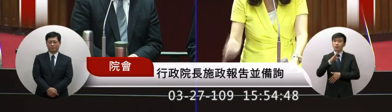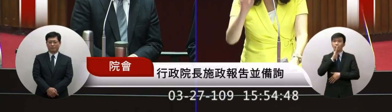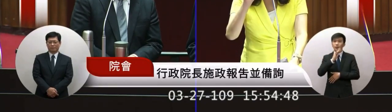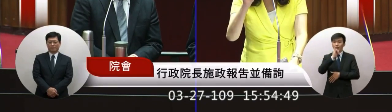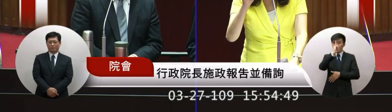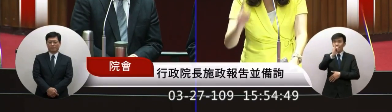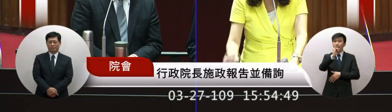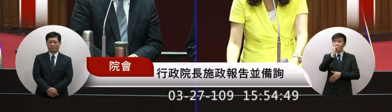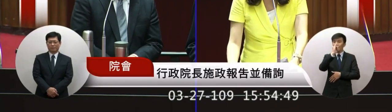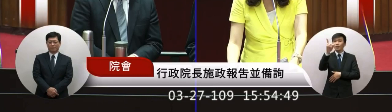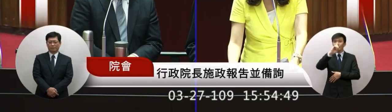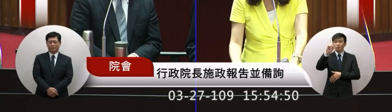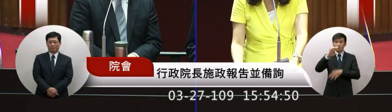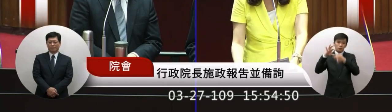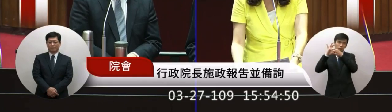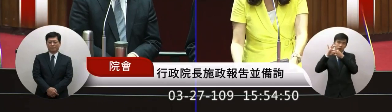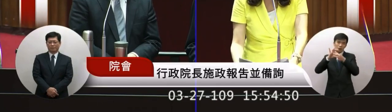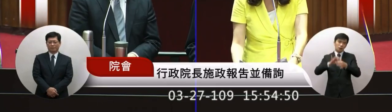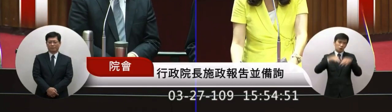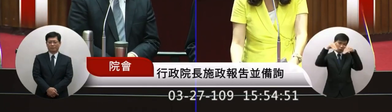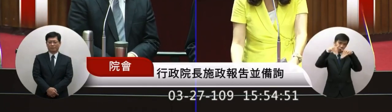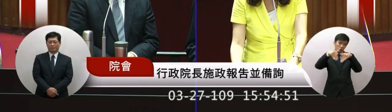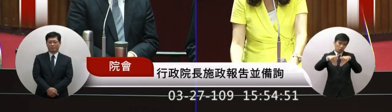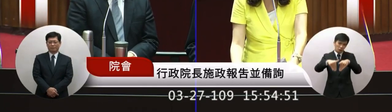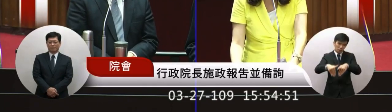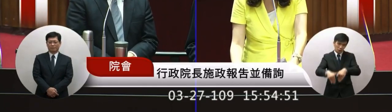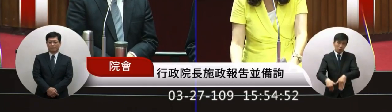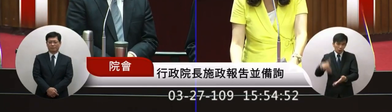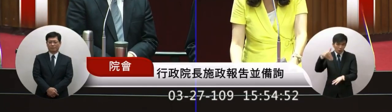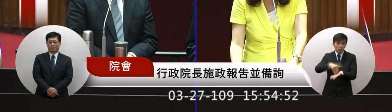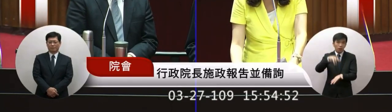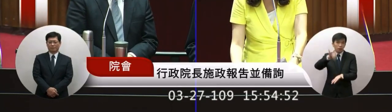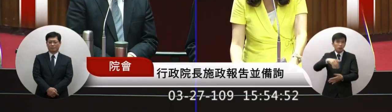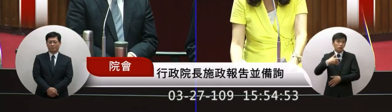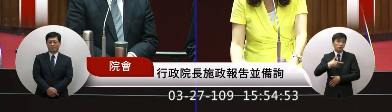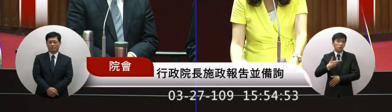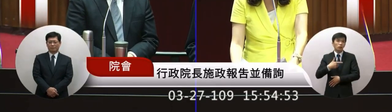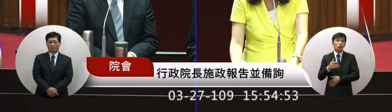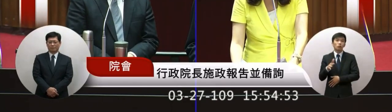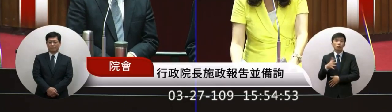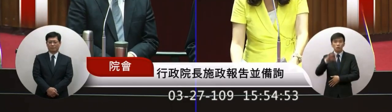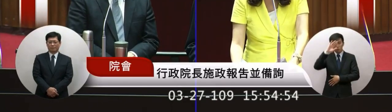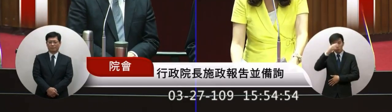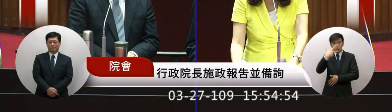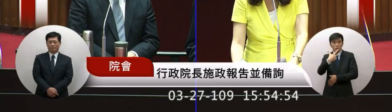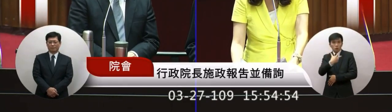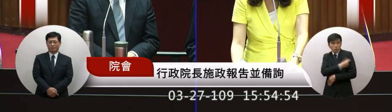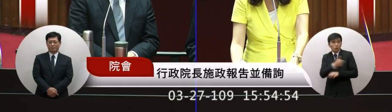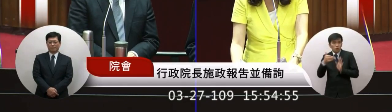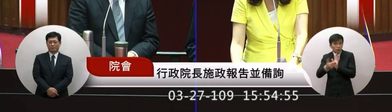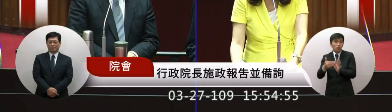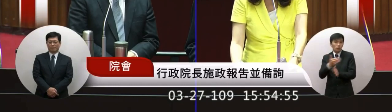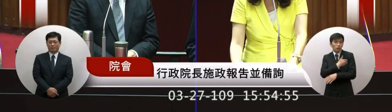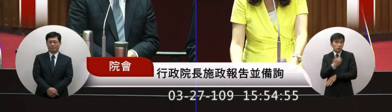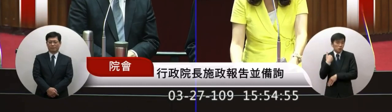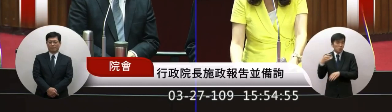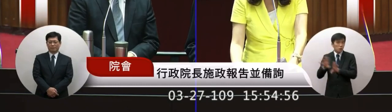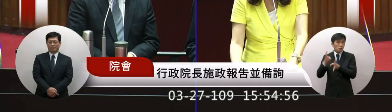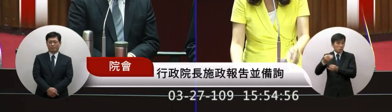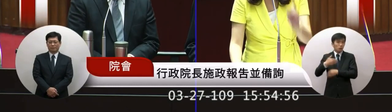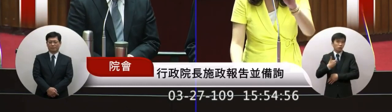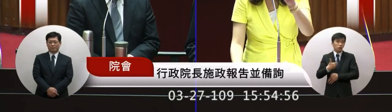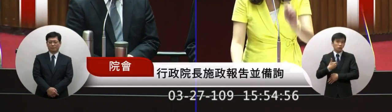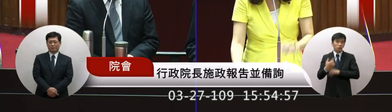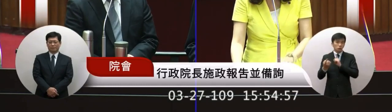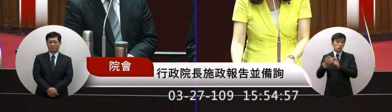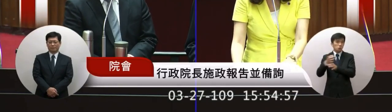深坠，而且不见底。不见底是因为不知道什么时候疫苗可以开发出来，疫情即便缓和对经济的